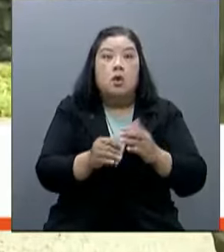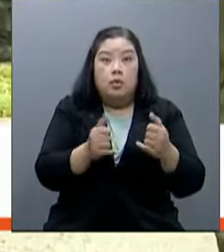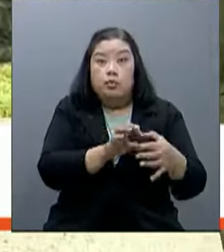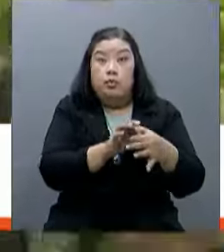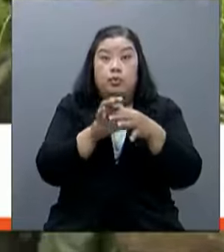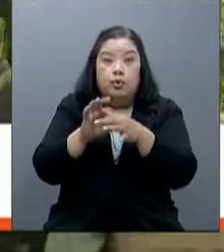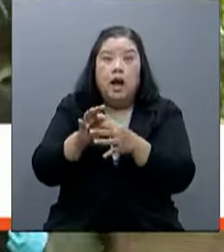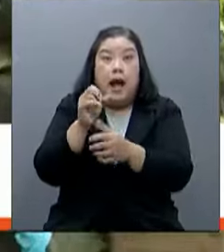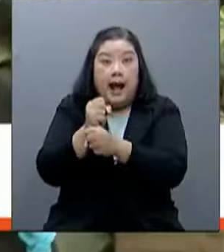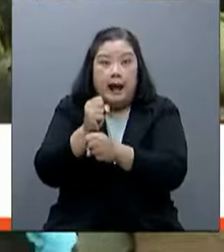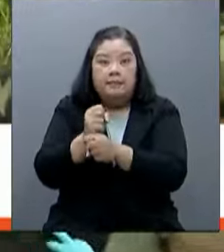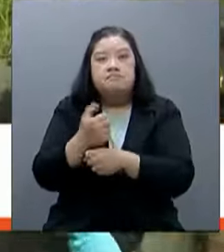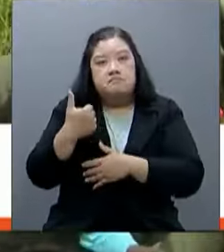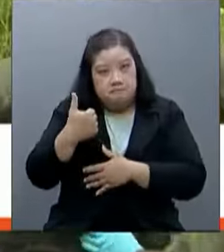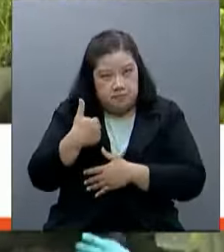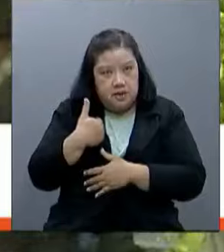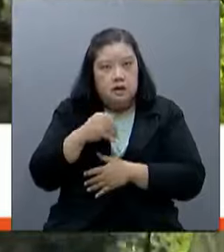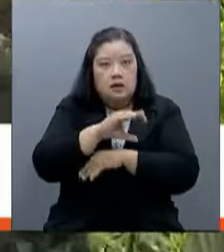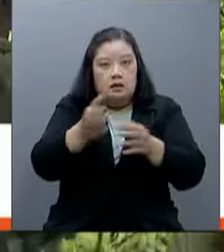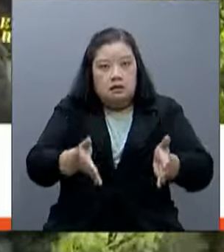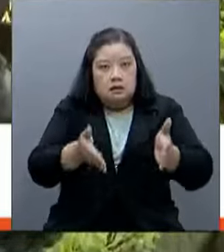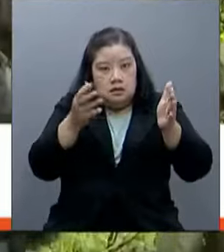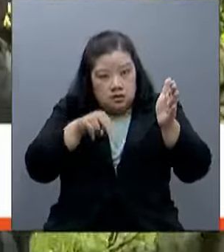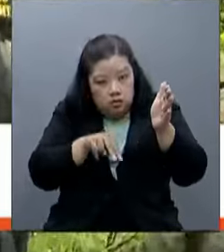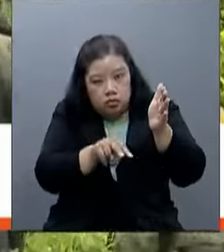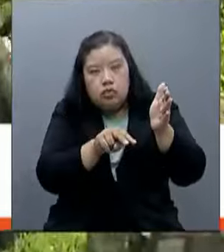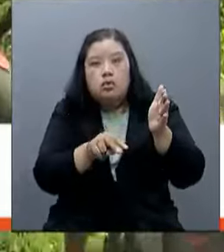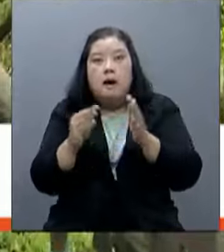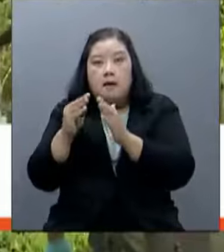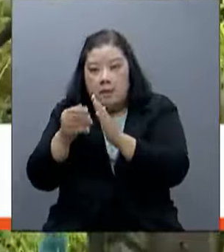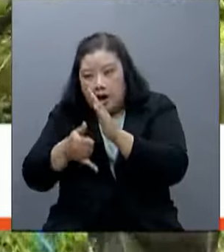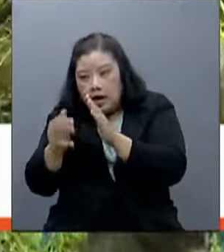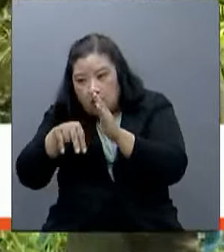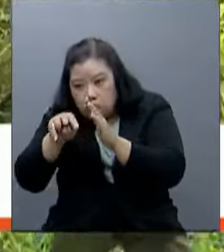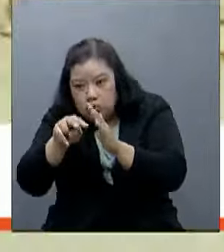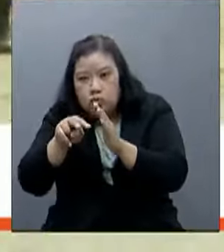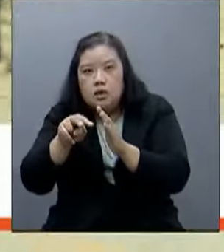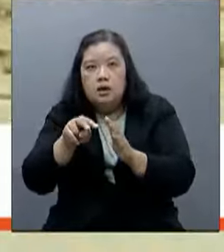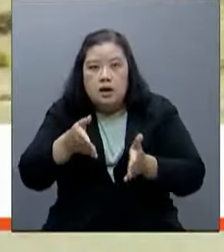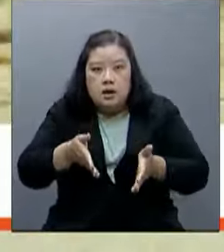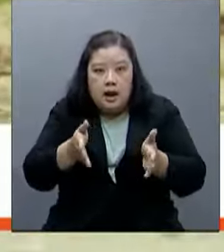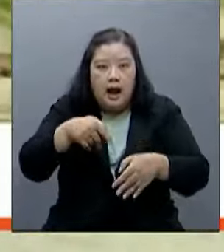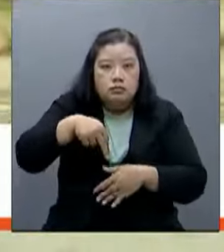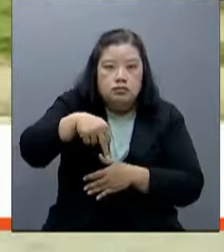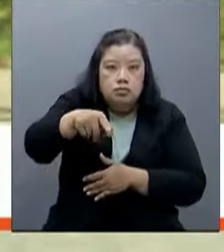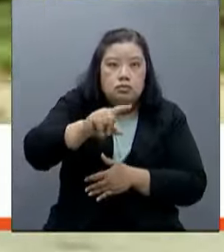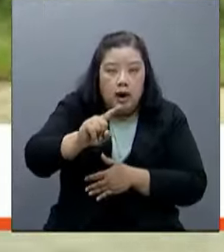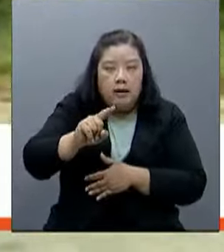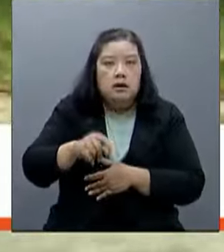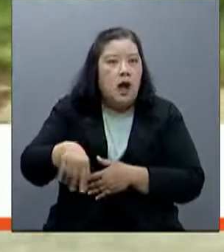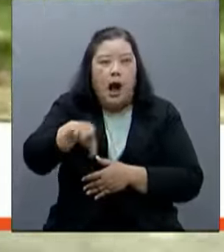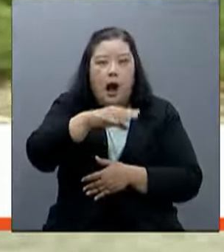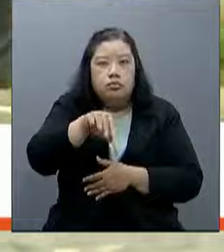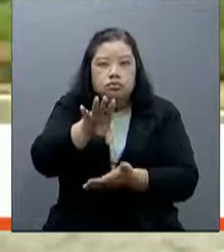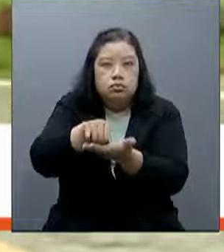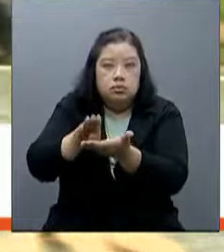ที่ในการค้นหาทั้งในอาคารสำนักงานบ้านพักและในเส้นทางที่คาดว่าผู้ก่อเหตุนั้นจะใช้เพื่อเข้ามาโจมตีและเส้นท